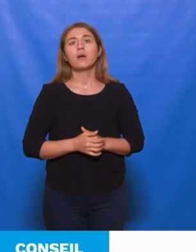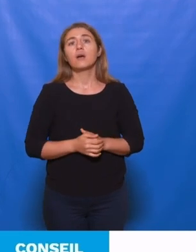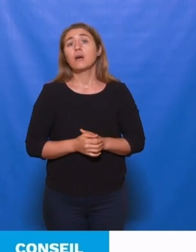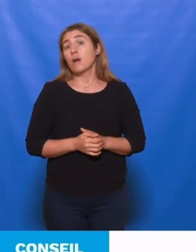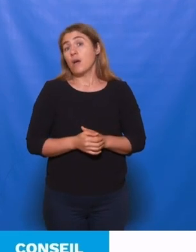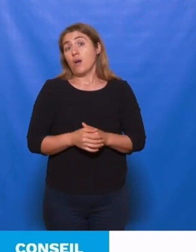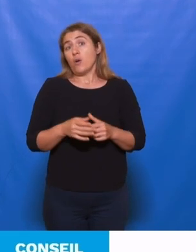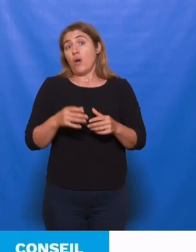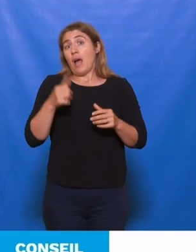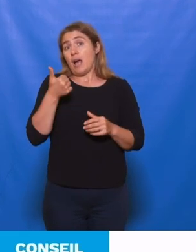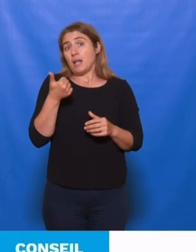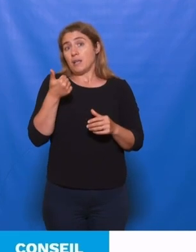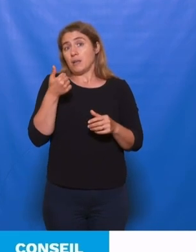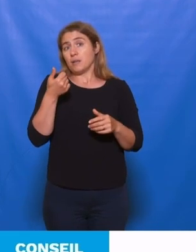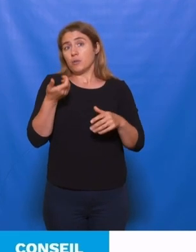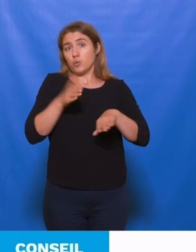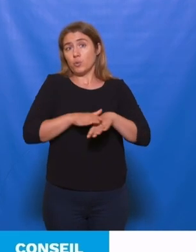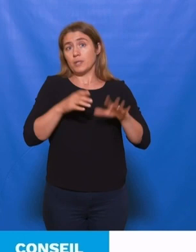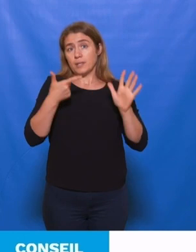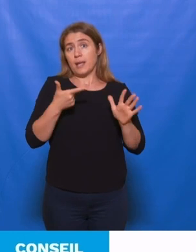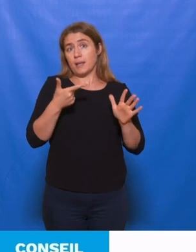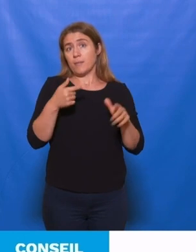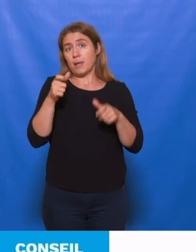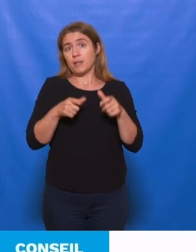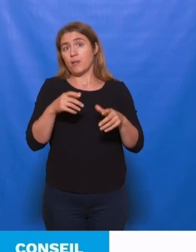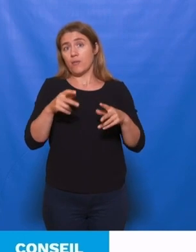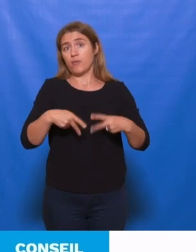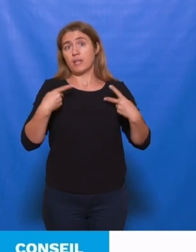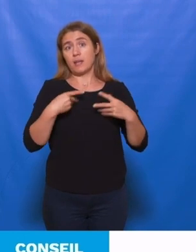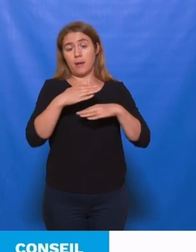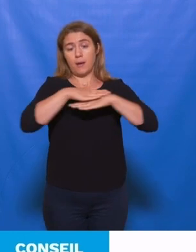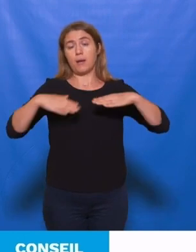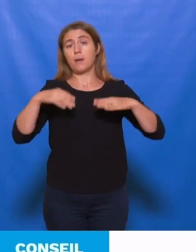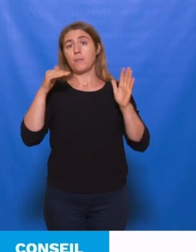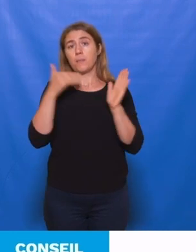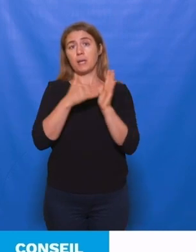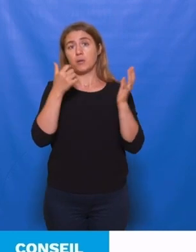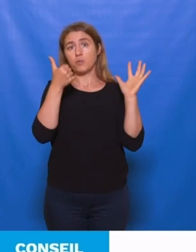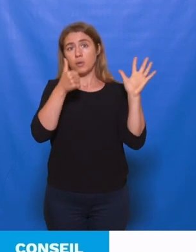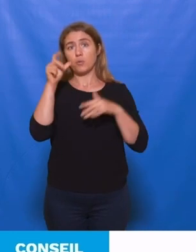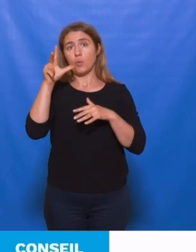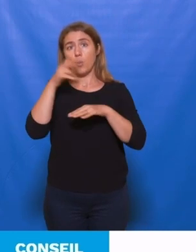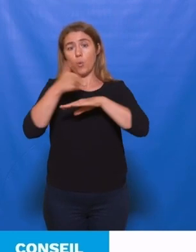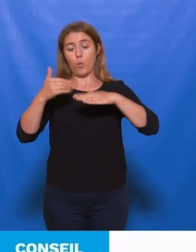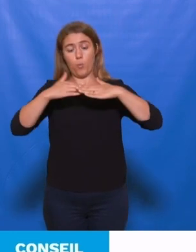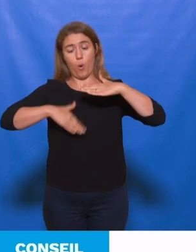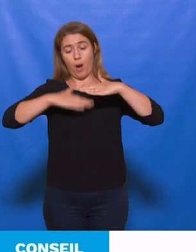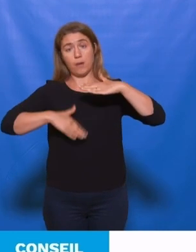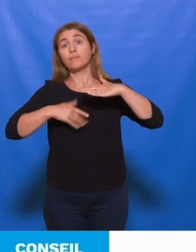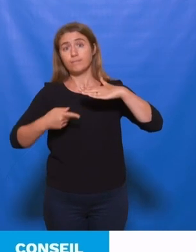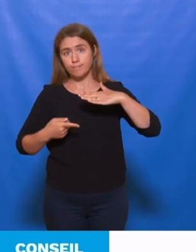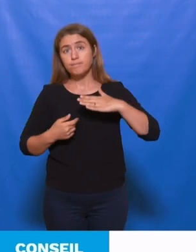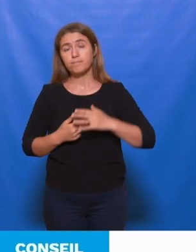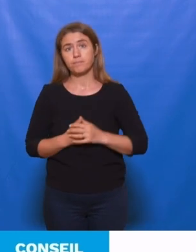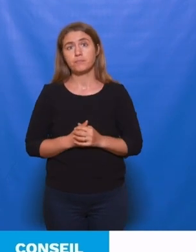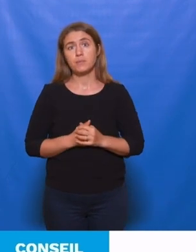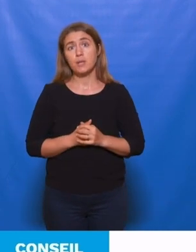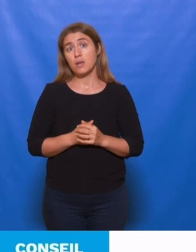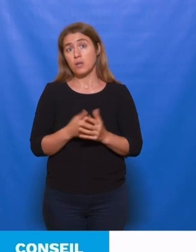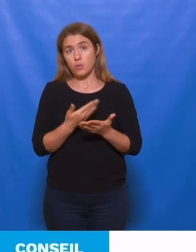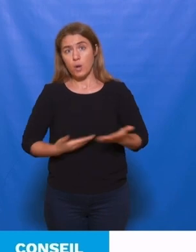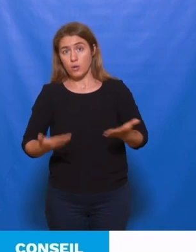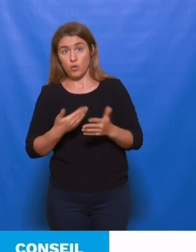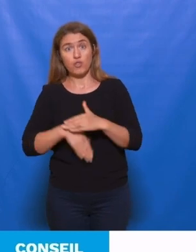habitant sur 7 vit sous le seuil de pauvreté, c'est-à-dire avec moins de 1 063 € par mois. Une réalité surreprésentée dans nos